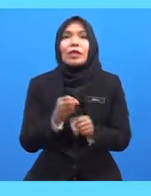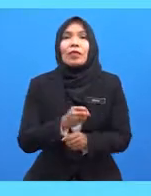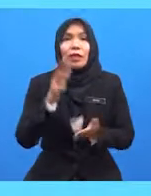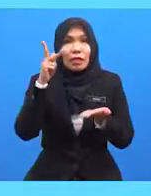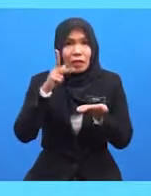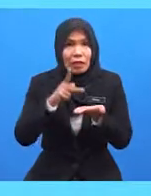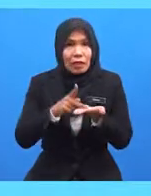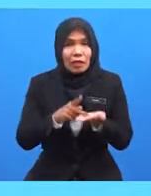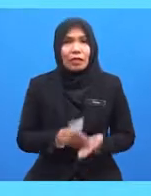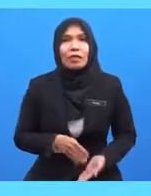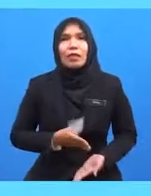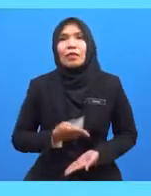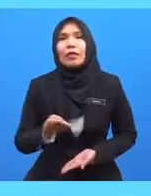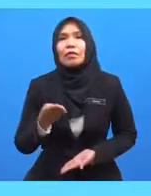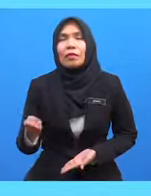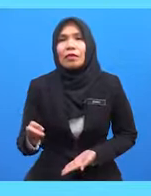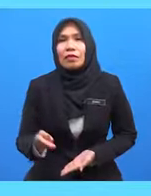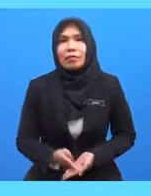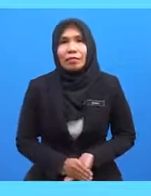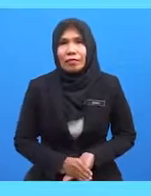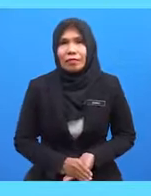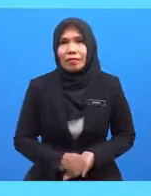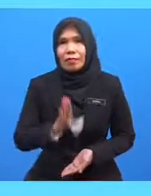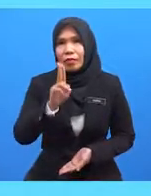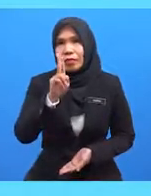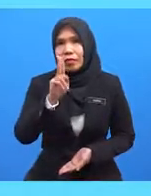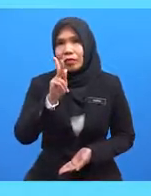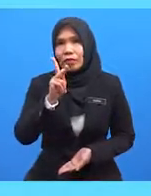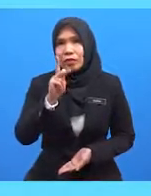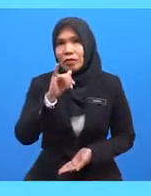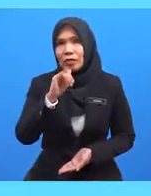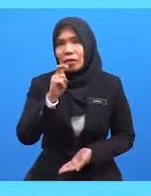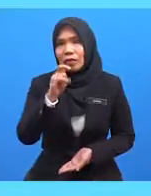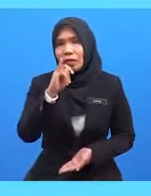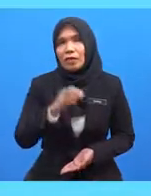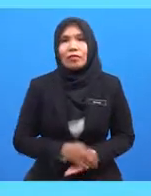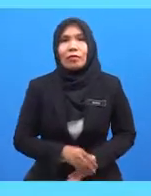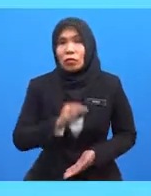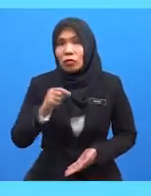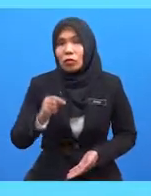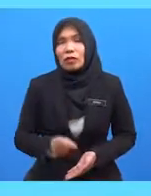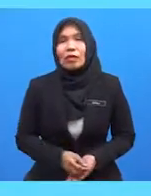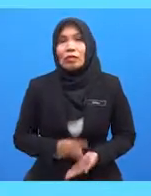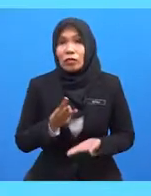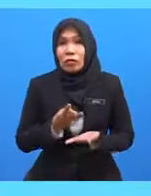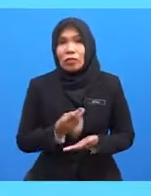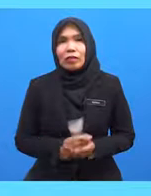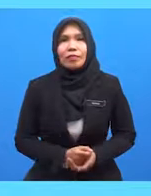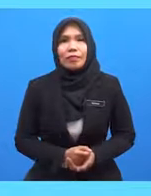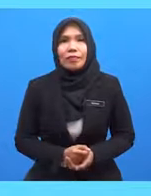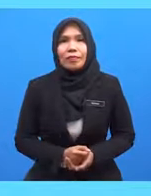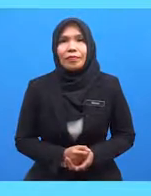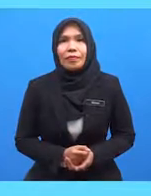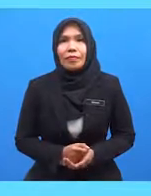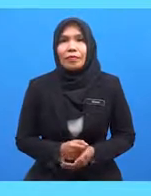pasti bahan-bahan bukti penggunaan tulisan Jawi pada batu bersurat, batu